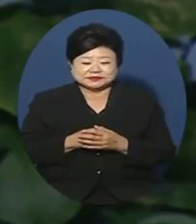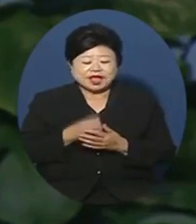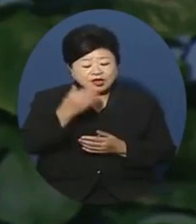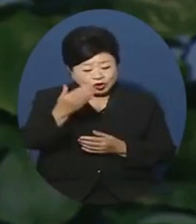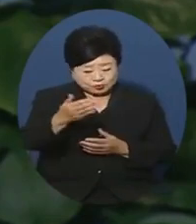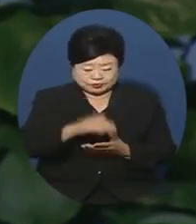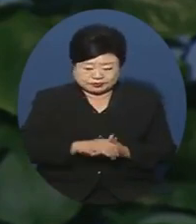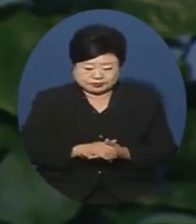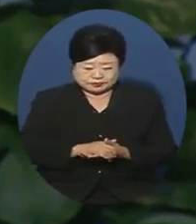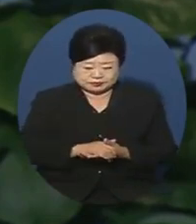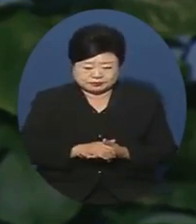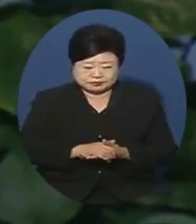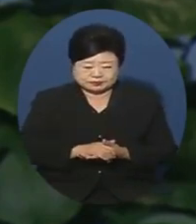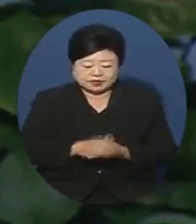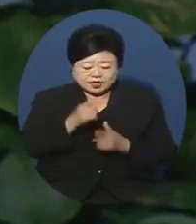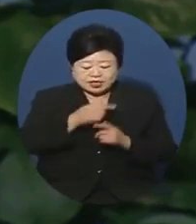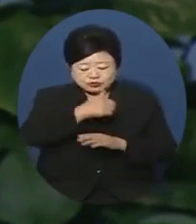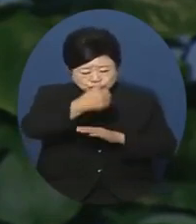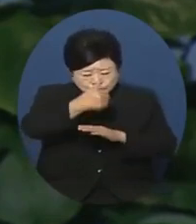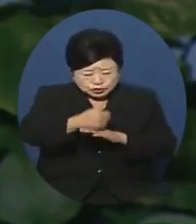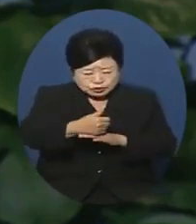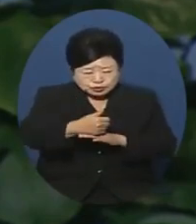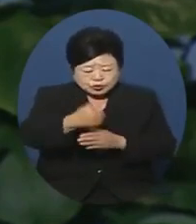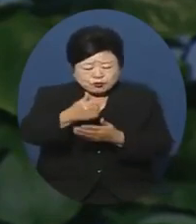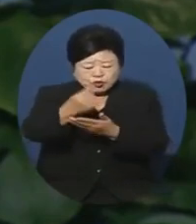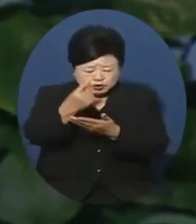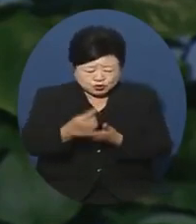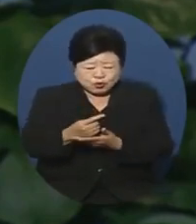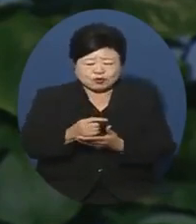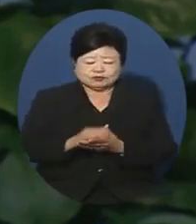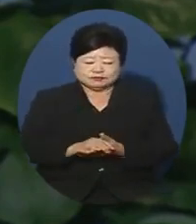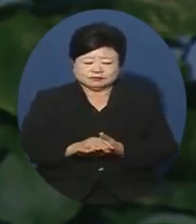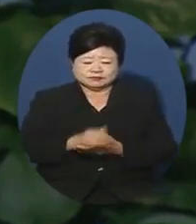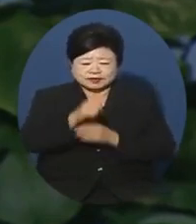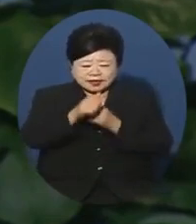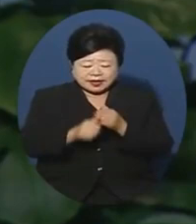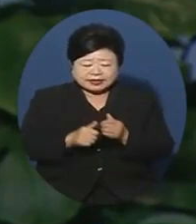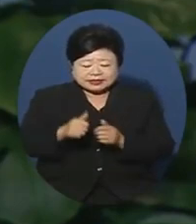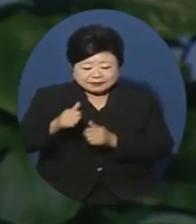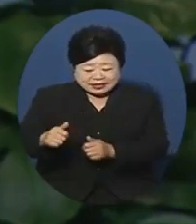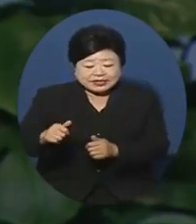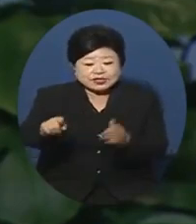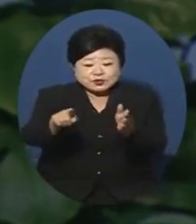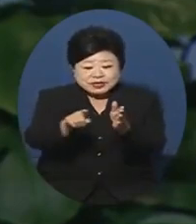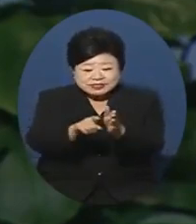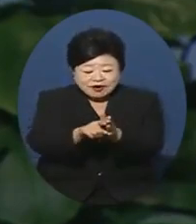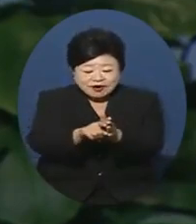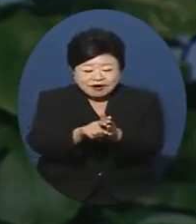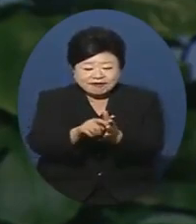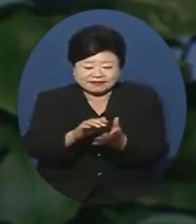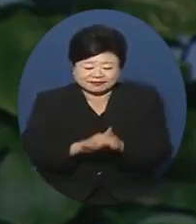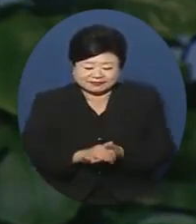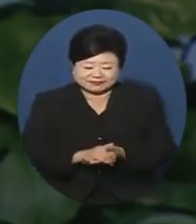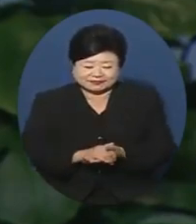여러분, 우리가 주 예수 그리스도 모시고 하나님 따라가면